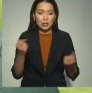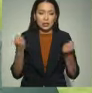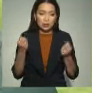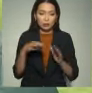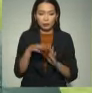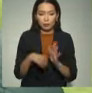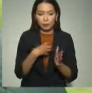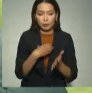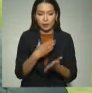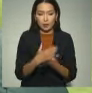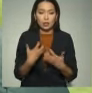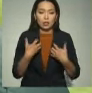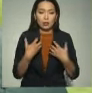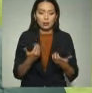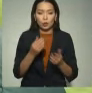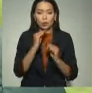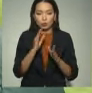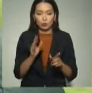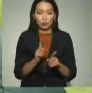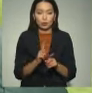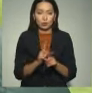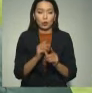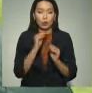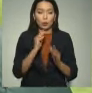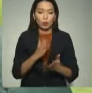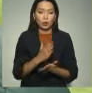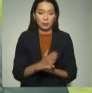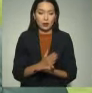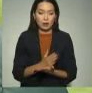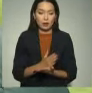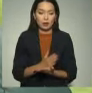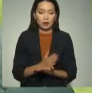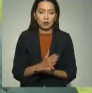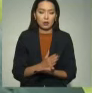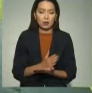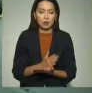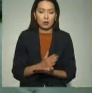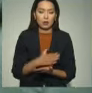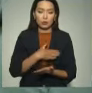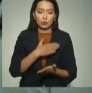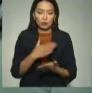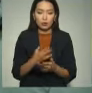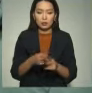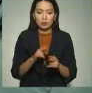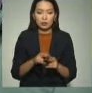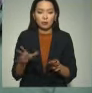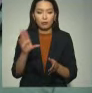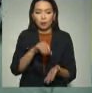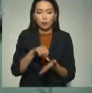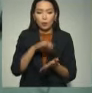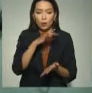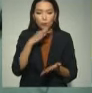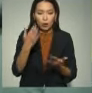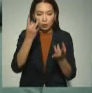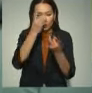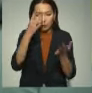жатыр. Соның дені саудың жаңағы рух сау дейді ғой, рухы бар. Сонда мынау бүгінгі іс-шараға келіп отырған қаншама міне